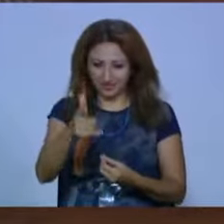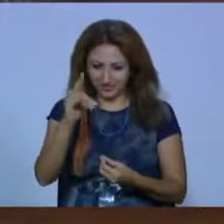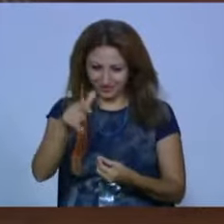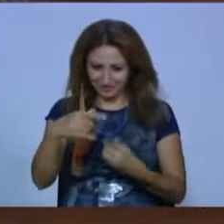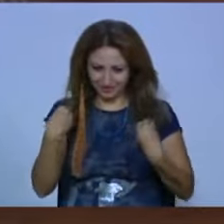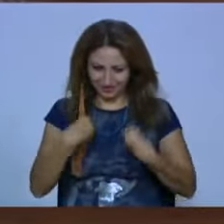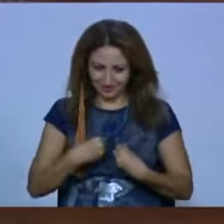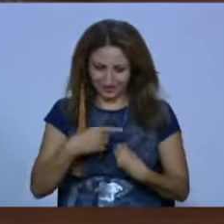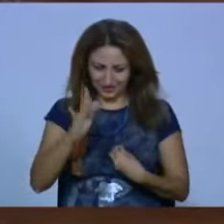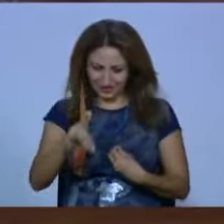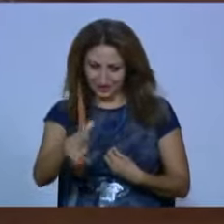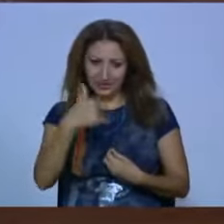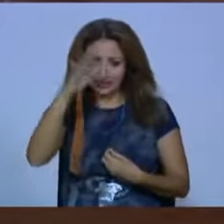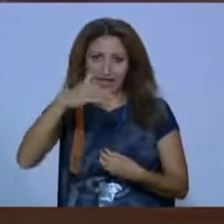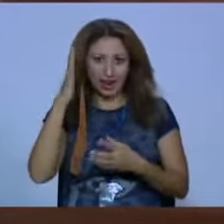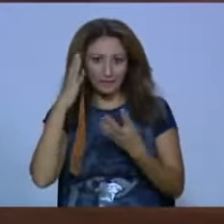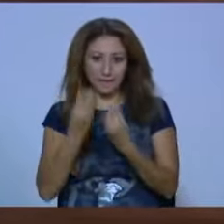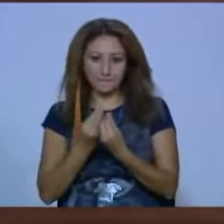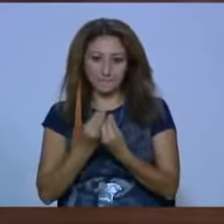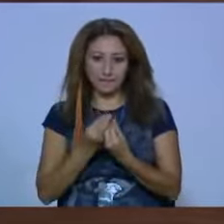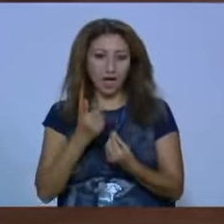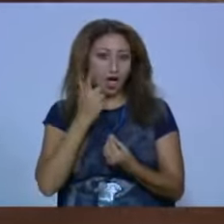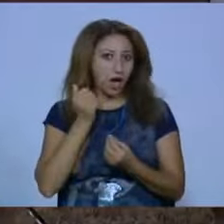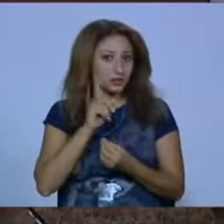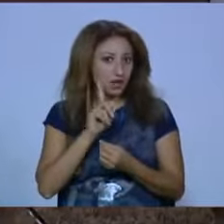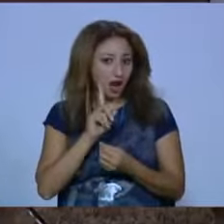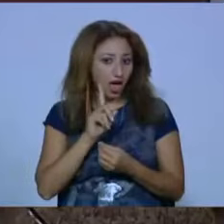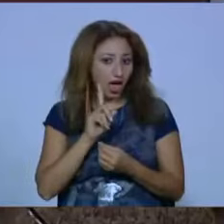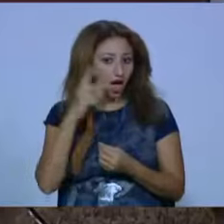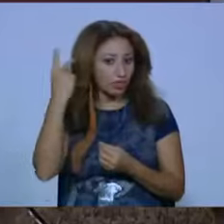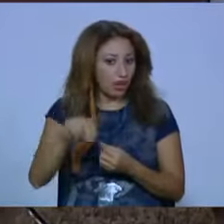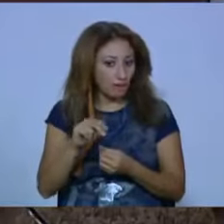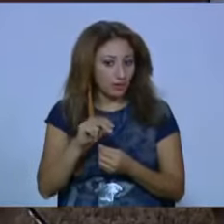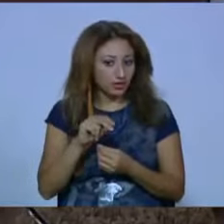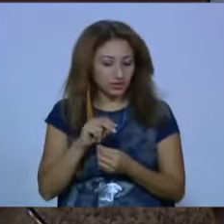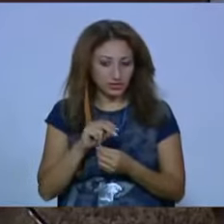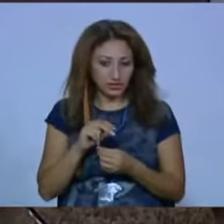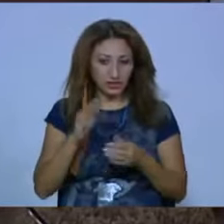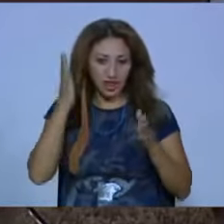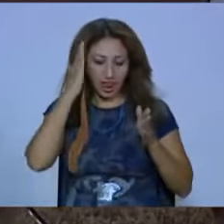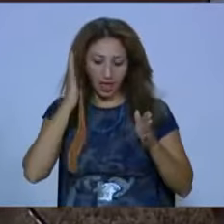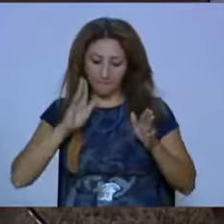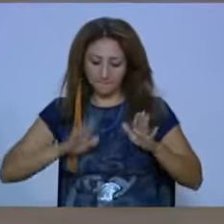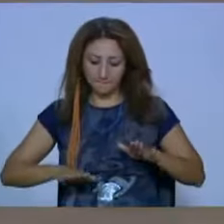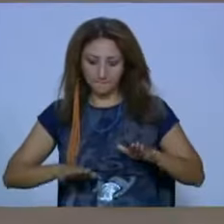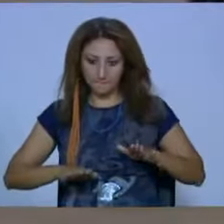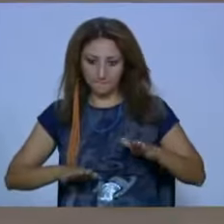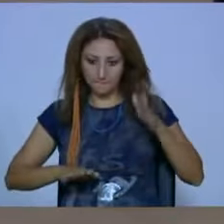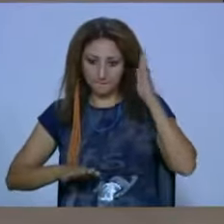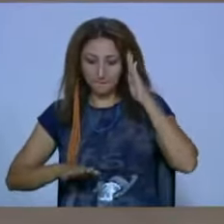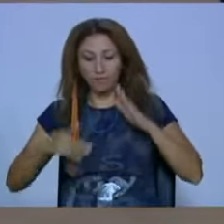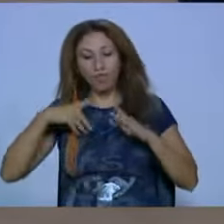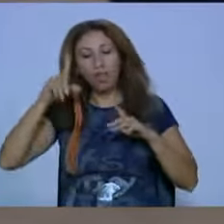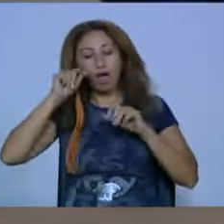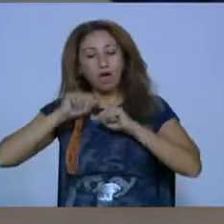واعمل له دوره. فقال لي بس ما تقعدش تهزر وتضايقني هضربك. نمت من التعب. انا رحت في